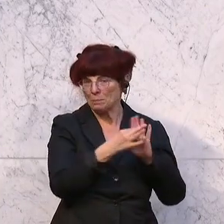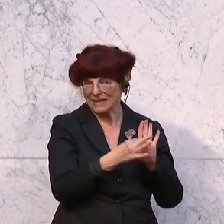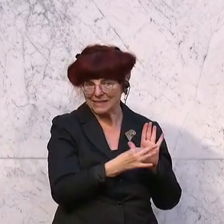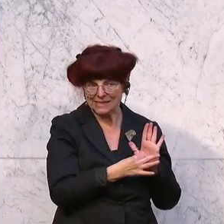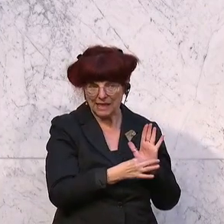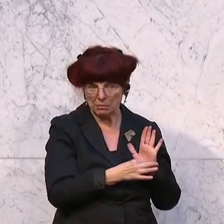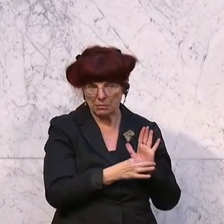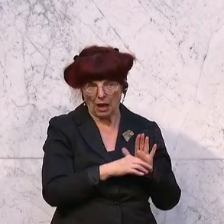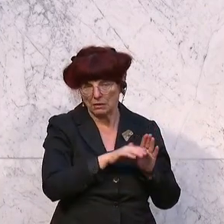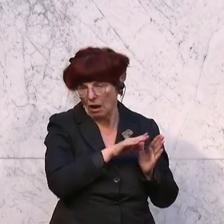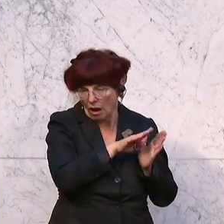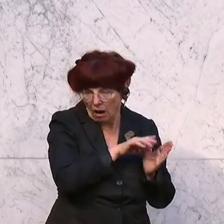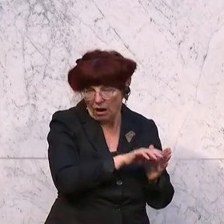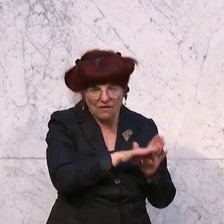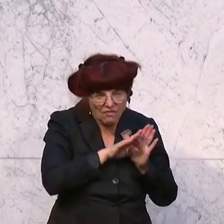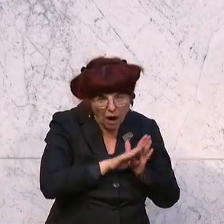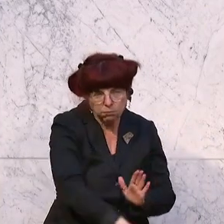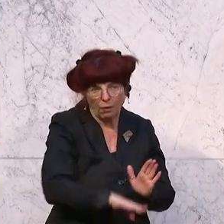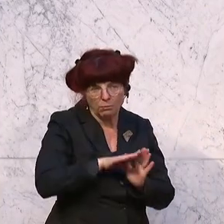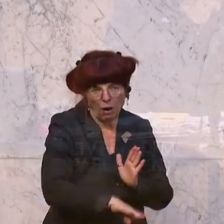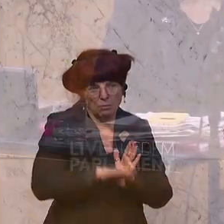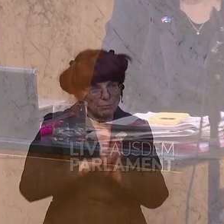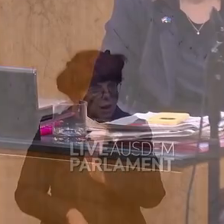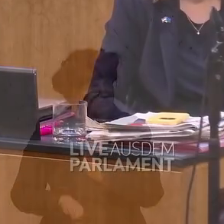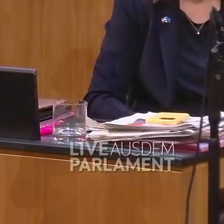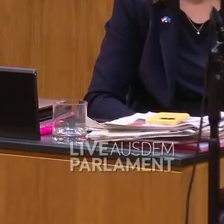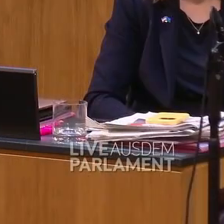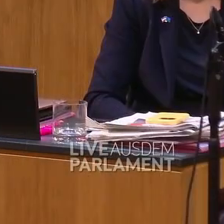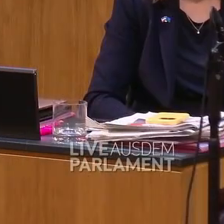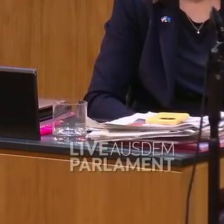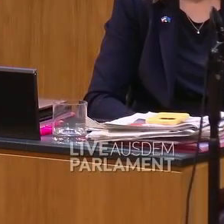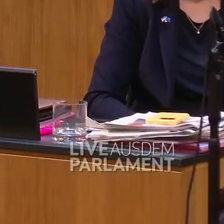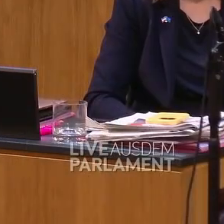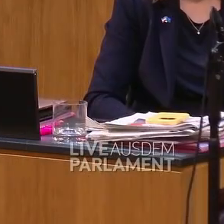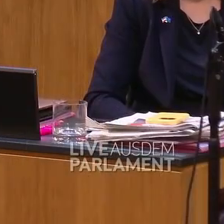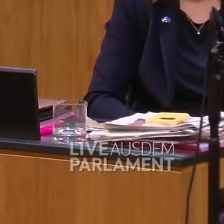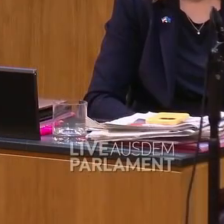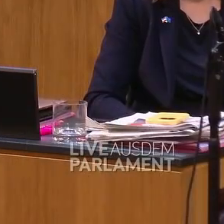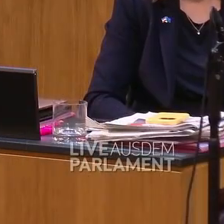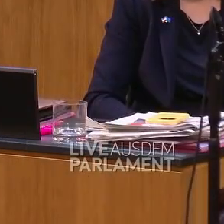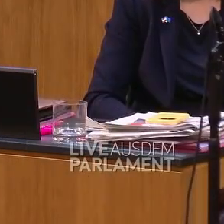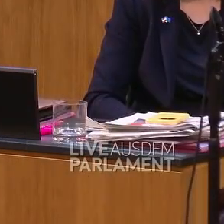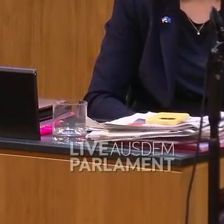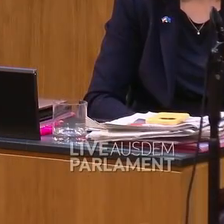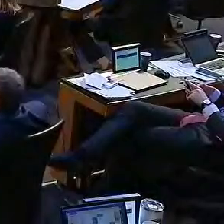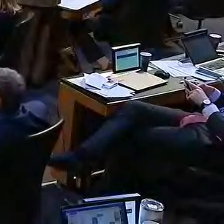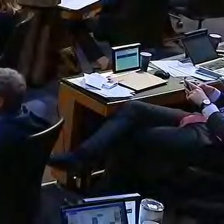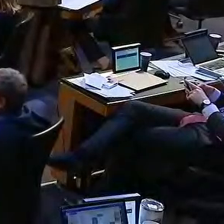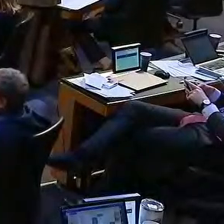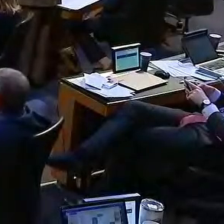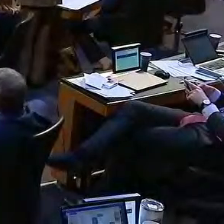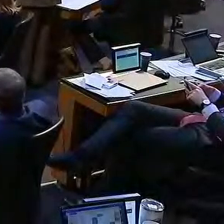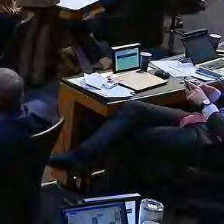werden und wie hier versucht wird, tatsächlich die parlamentarische Arbeit in den Dreck zu ziehen, das erinnert mich wirklich, ich finde